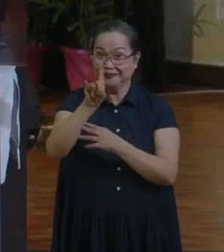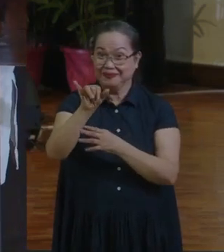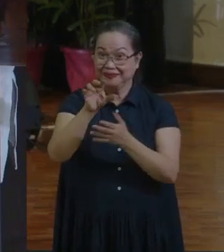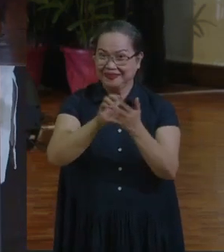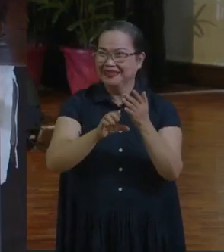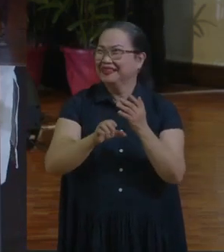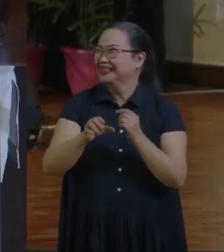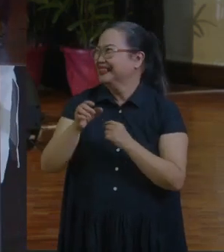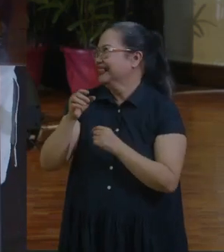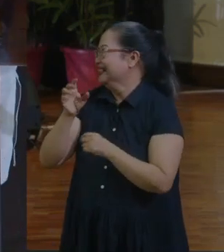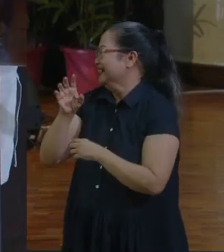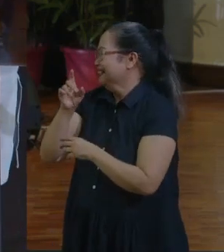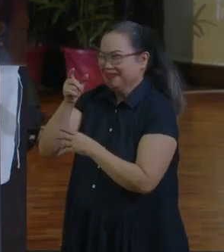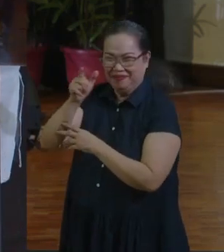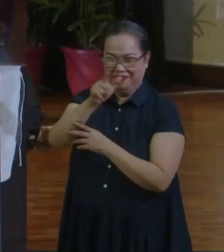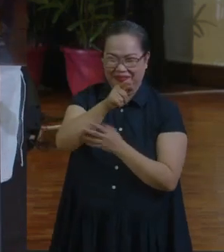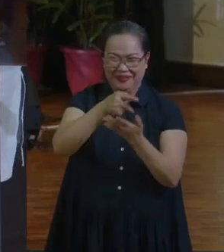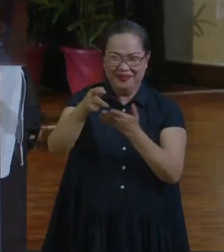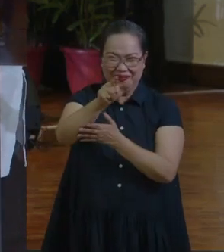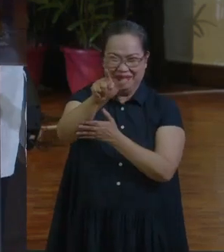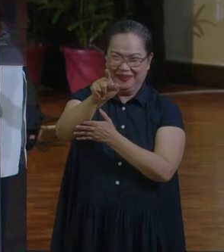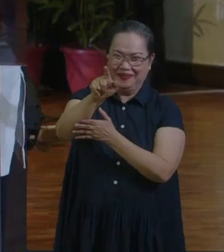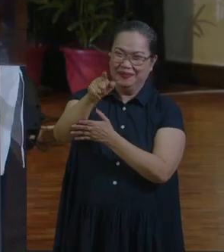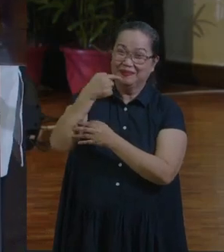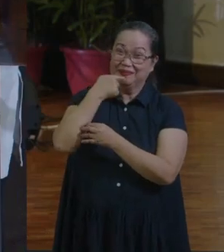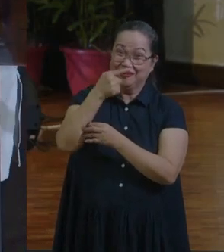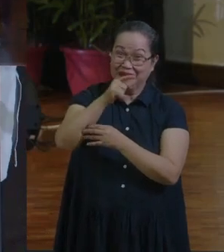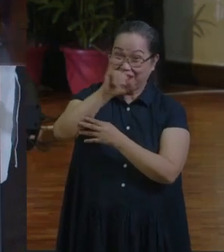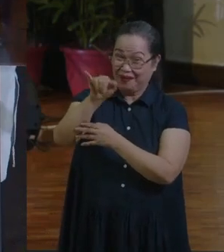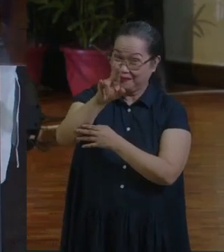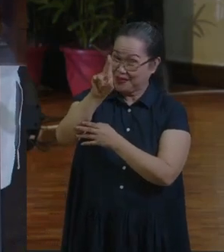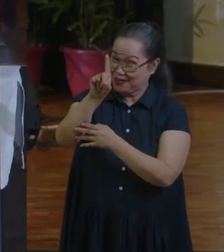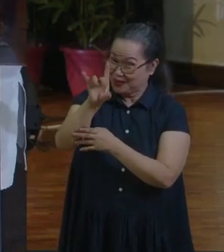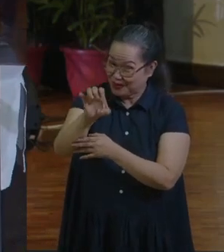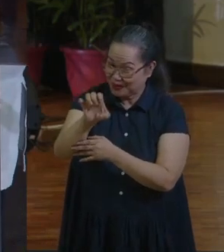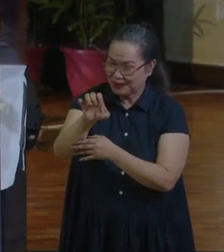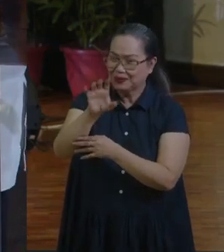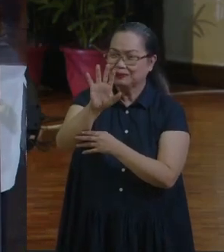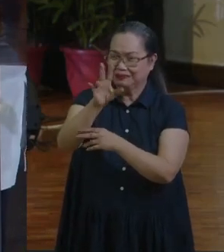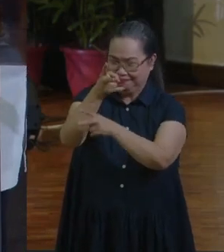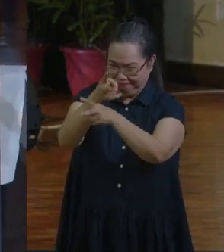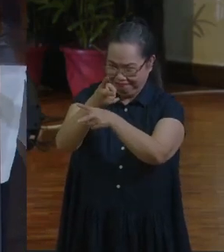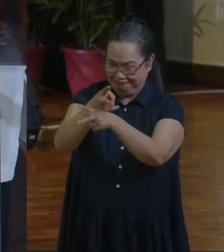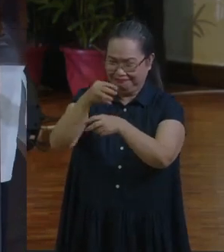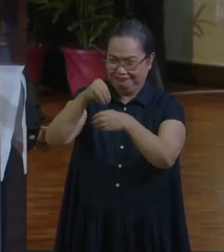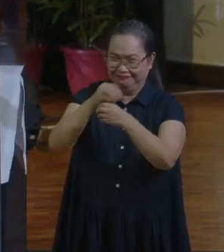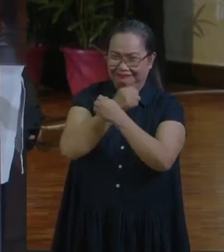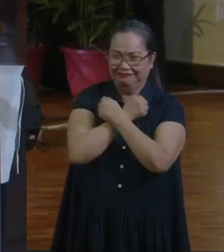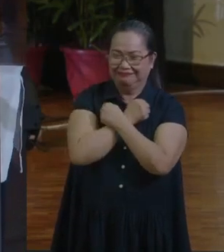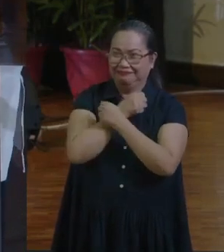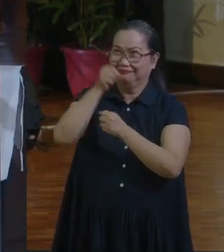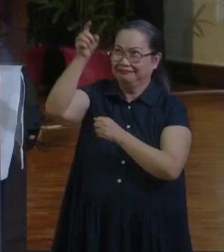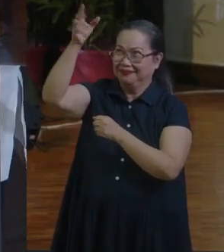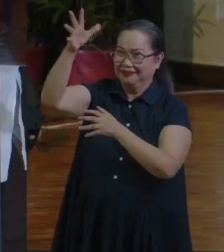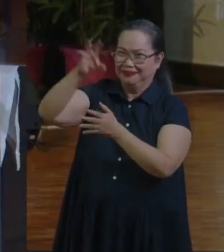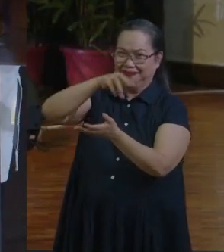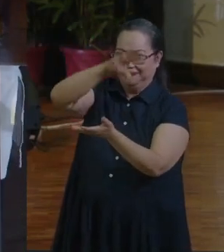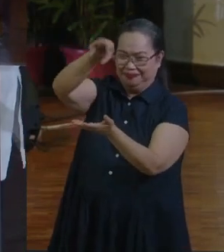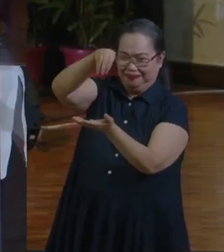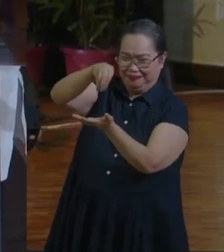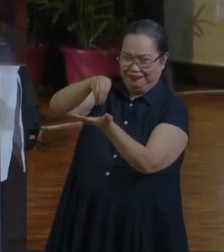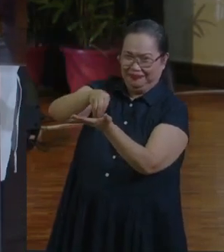chapter sa Jude, so verse 21, ang wika ni Jude doon, keep yourselves in the love of God.